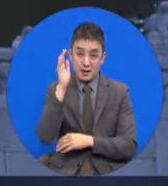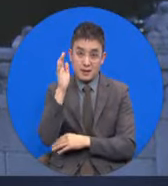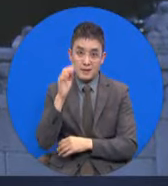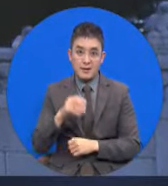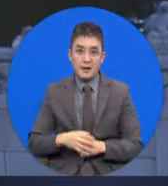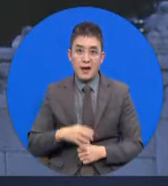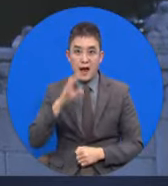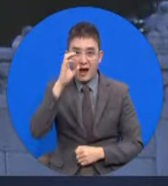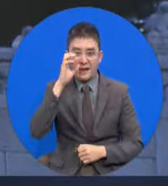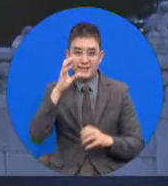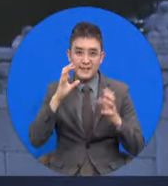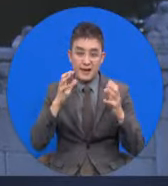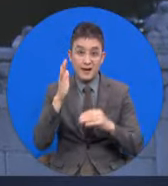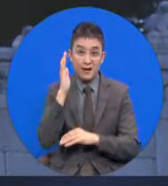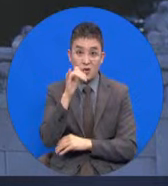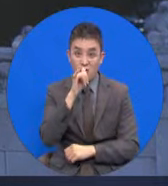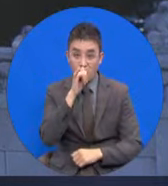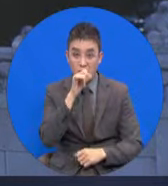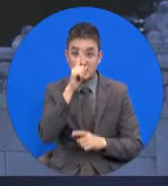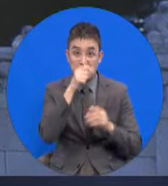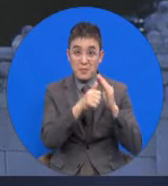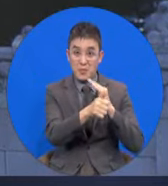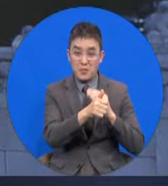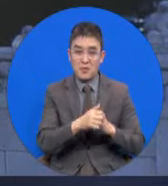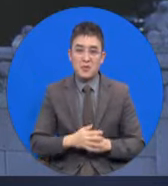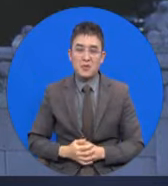아르헨티나 얘기도 이재명 대표가 했어요.